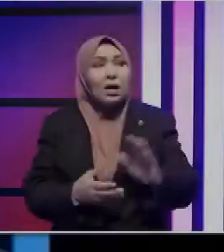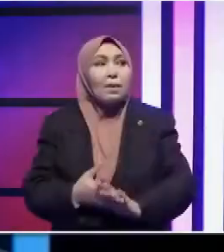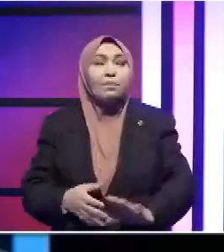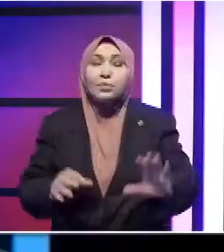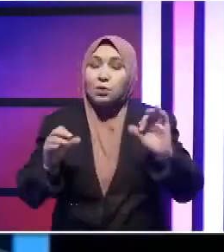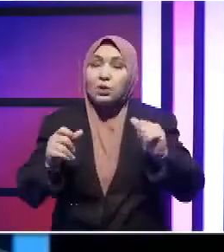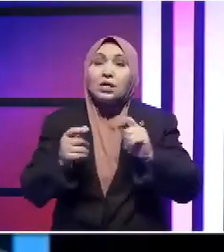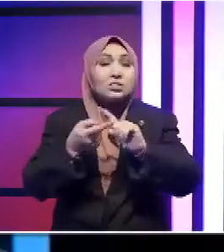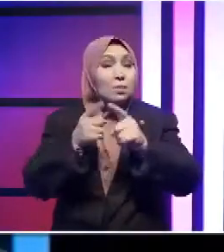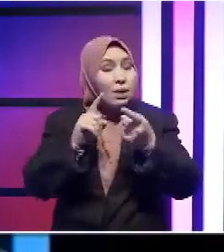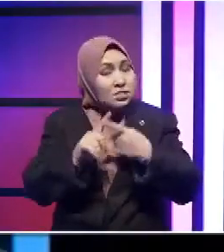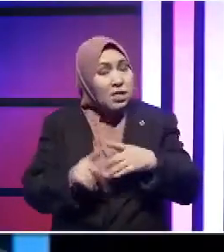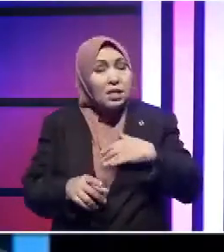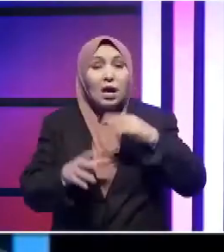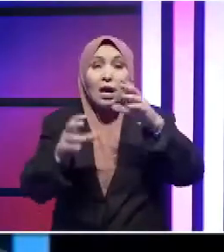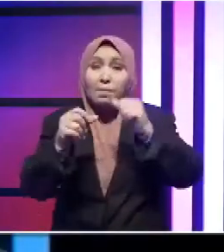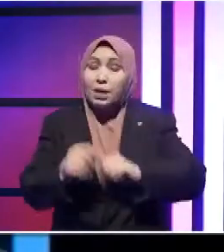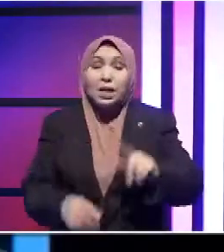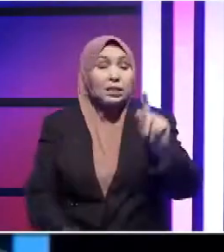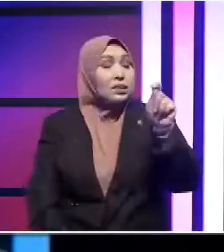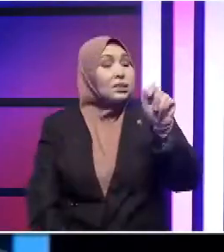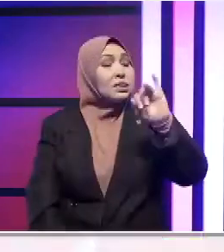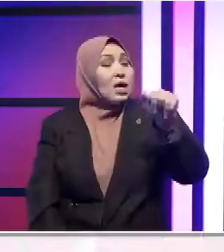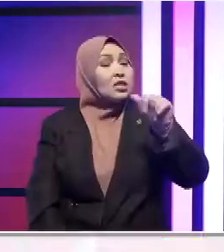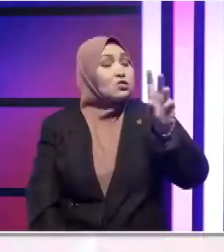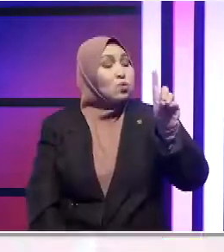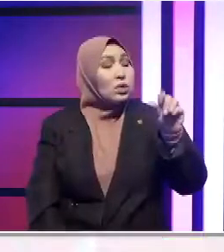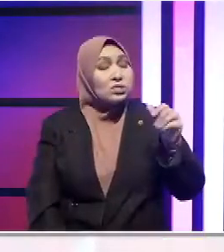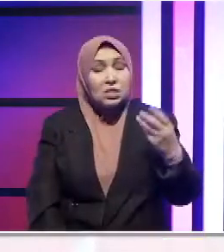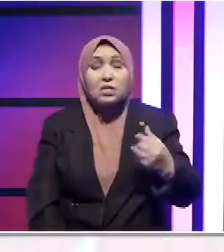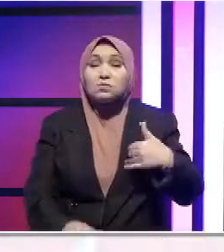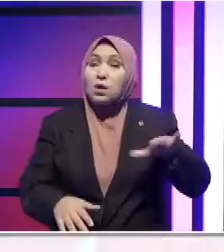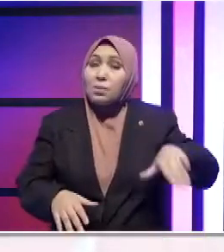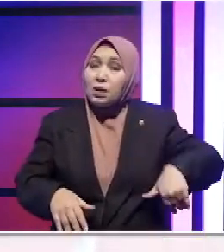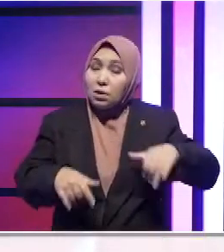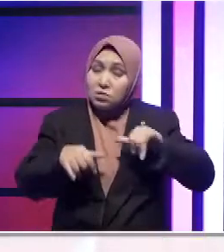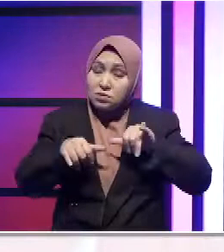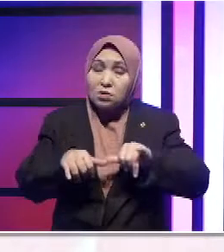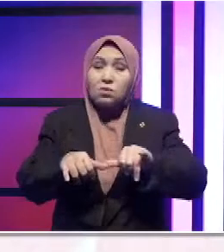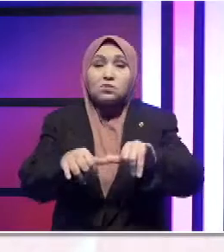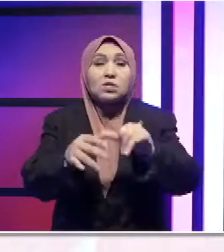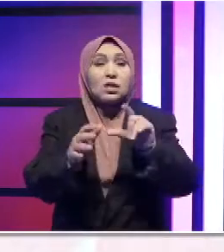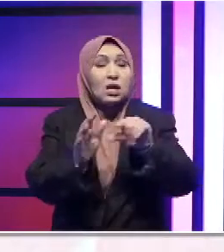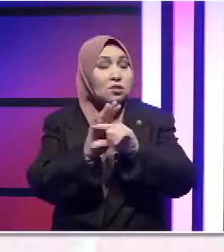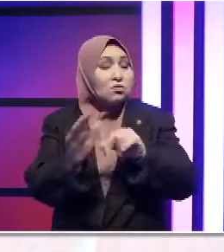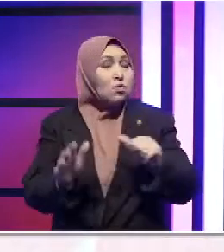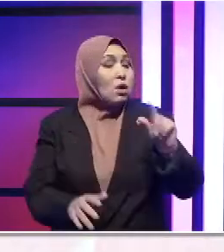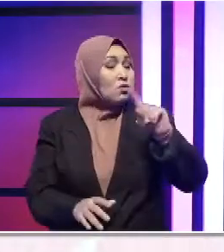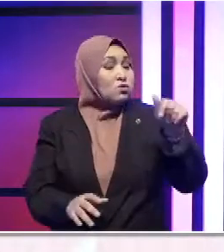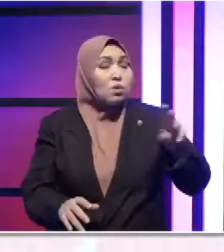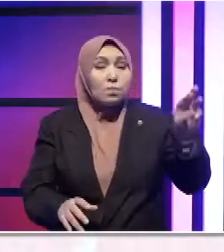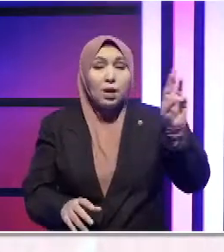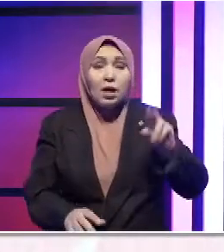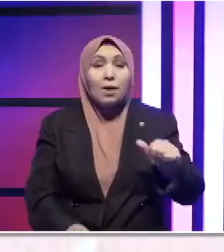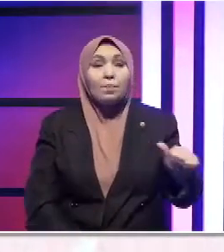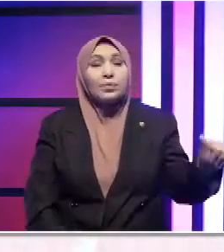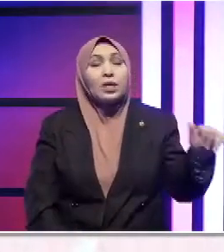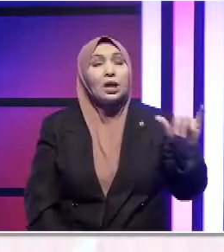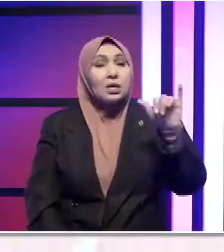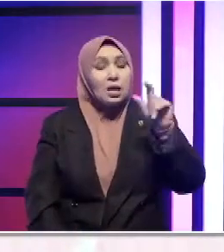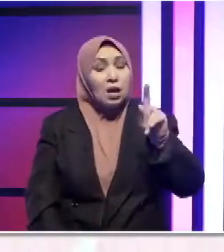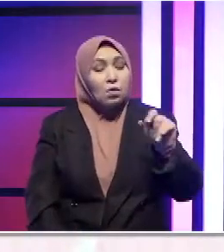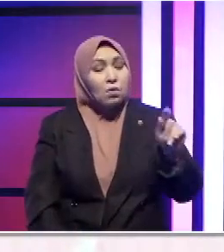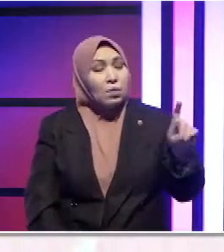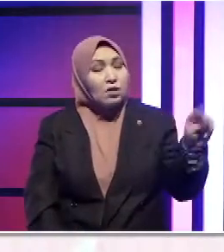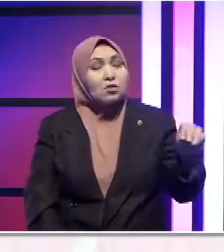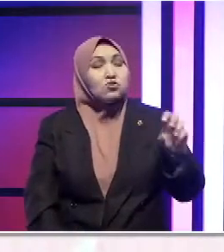Hai baik sama-sama kita ambil tajwid kepada hari ini sebelum temen lu sekaligus az-zumar ayat keempat ya Klungkung Ayesha